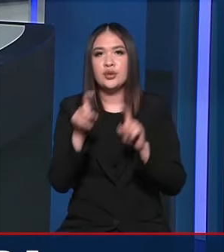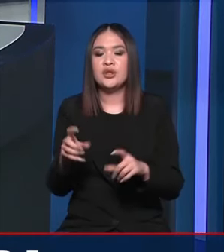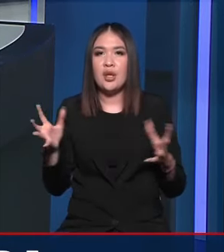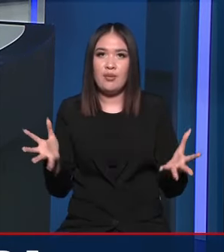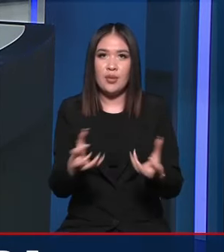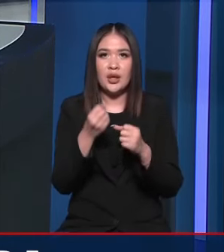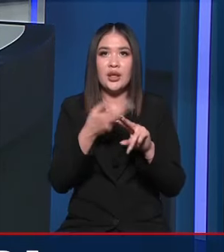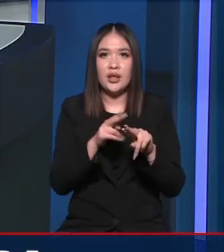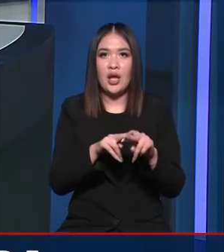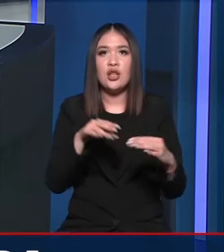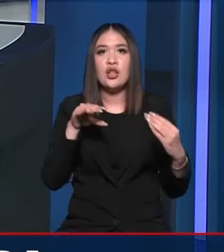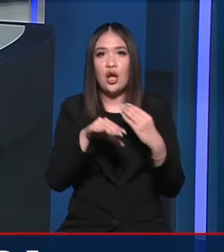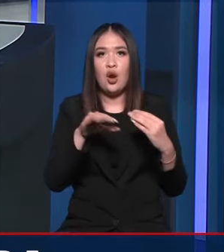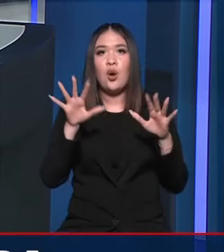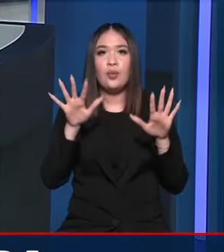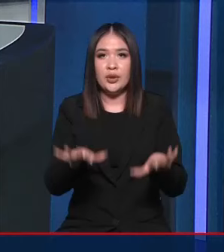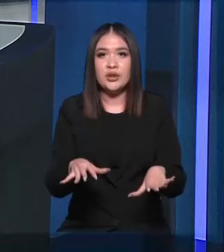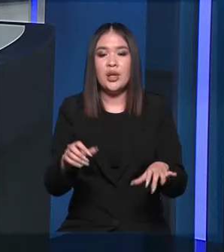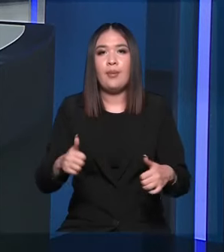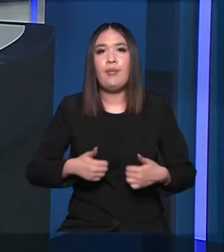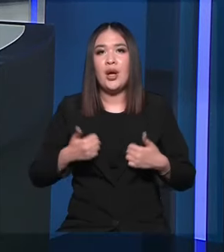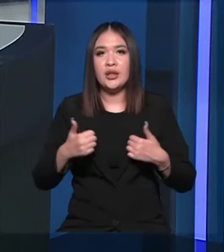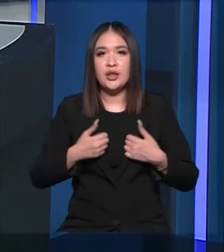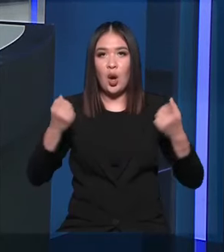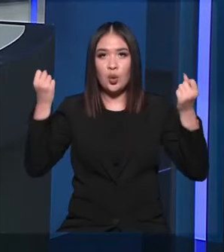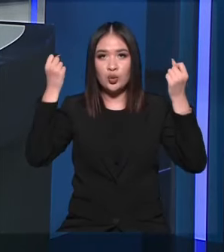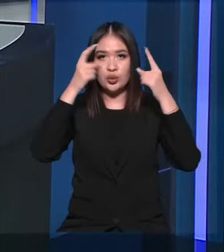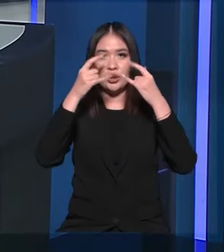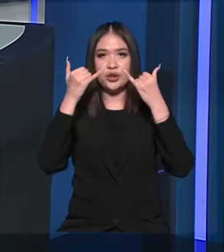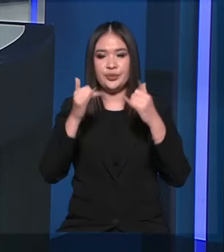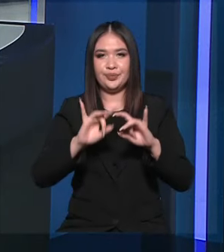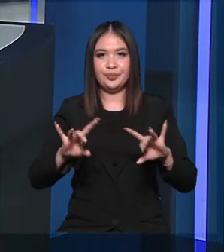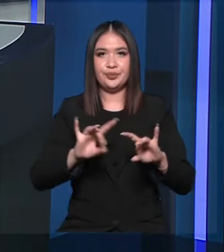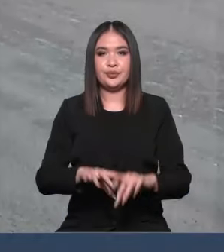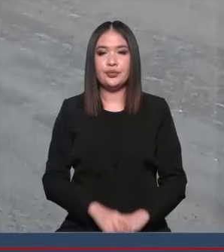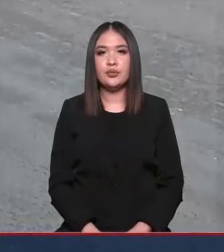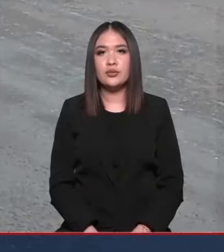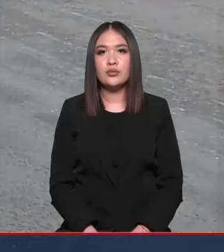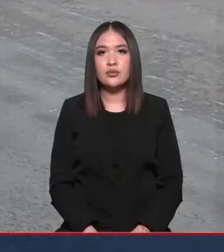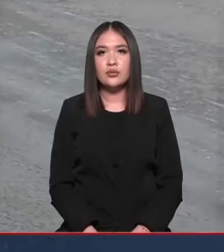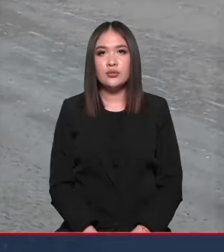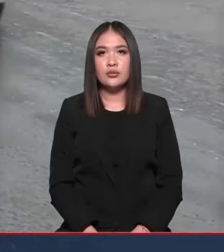ли ситуацию на дорогах столицы эти меры, попыталась выяснить Азиза Закумбаева.